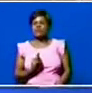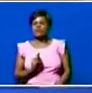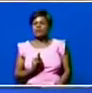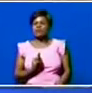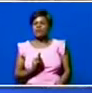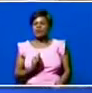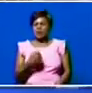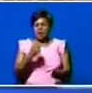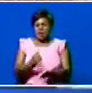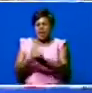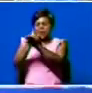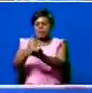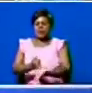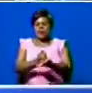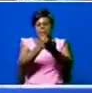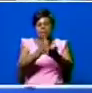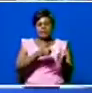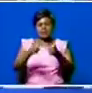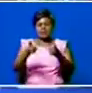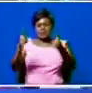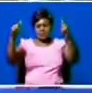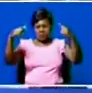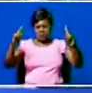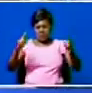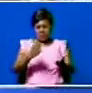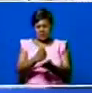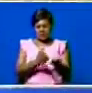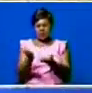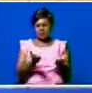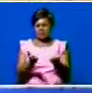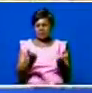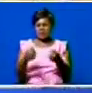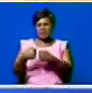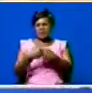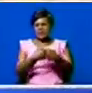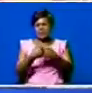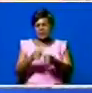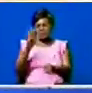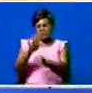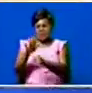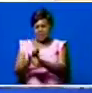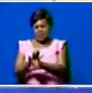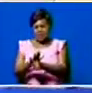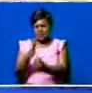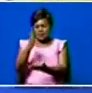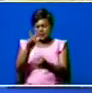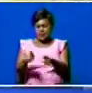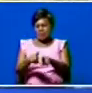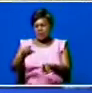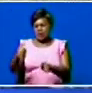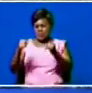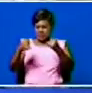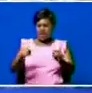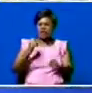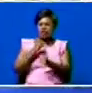kuwa napenda kusaidia sana. Safari yake ya ufanisi katika sekta ya biashara imekuwa yenye changamoto si haba, na kama wengine wengi alijaribu